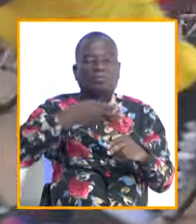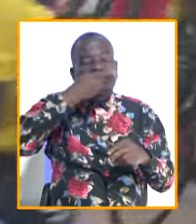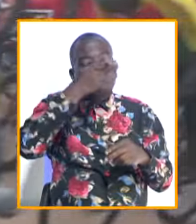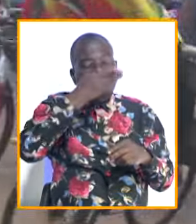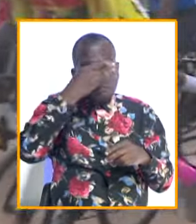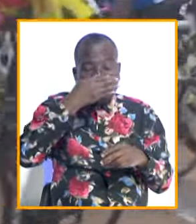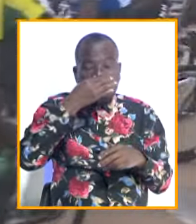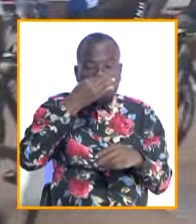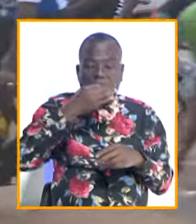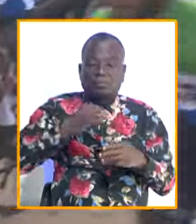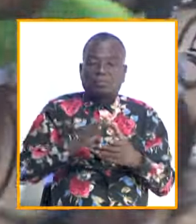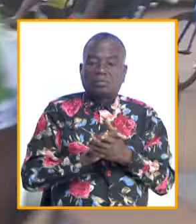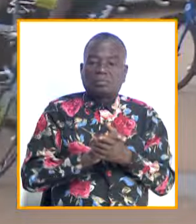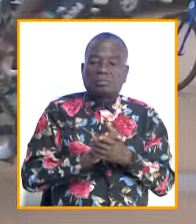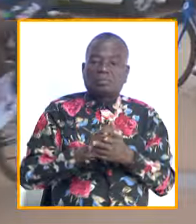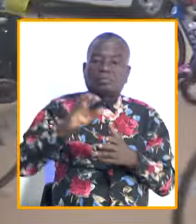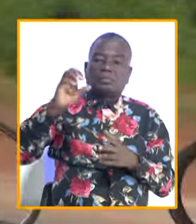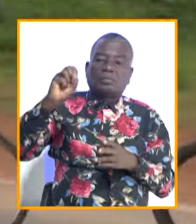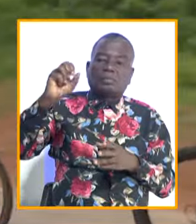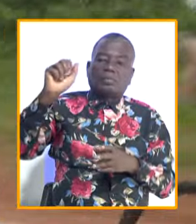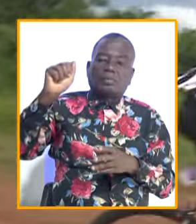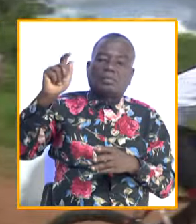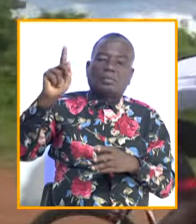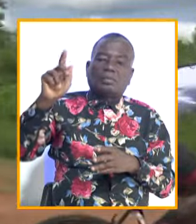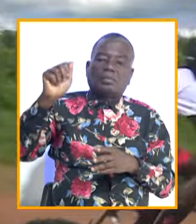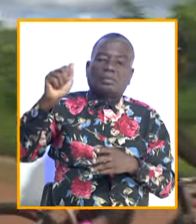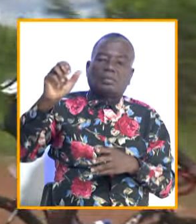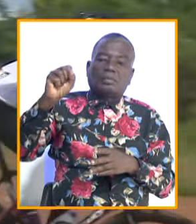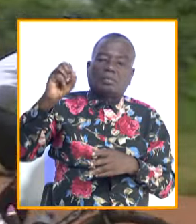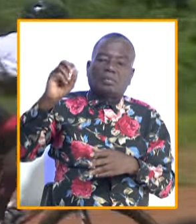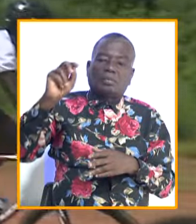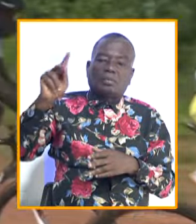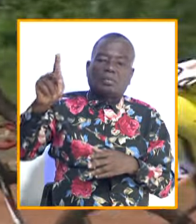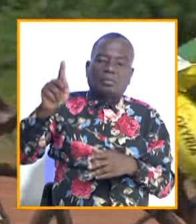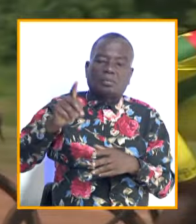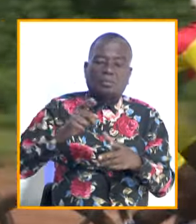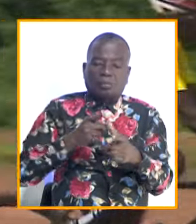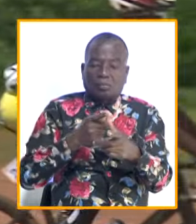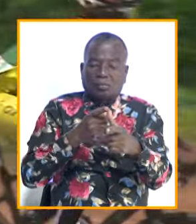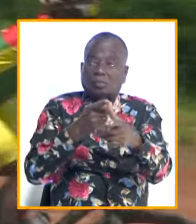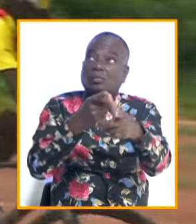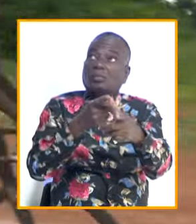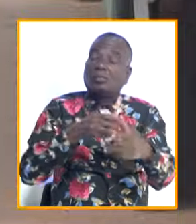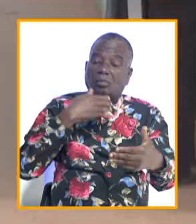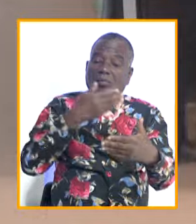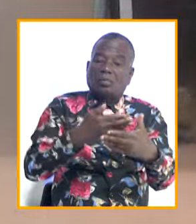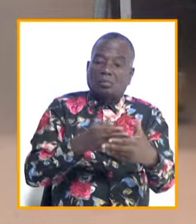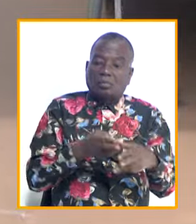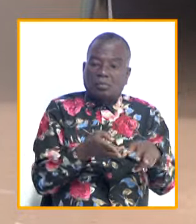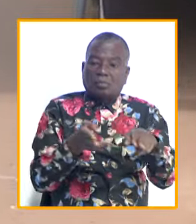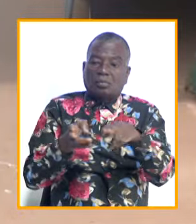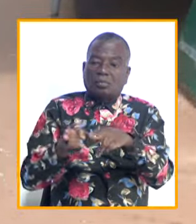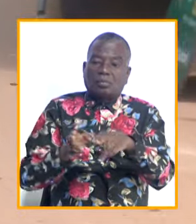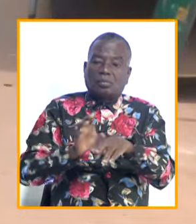le tronçon Tibissou-Sakassou pour une distance totale de 110 km à parcourir. À l'arrivée, c'est la roue du